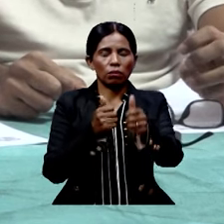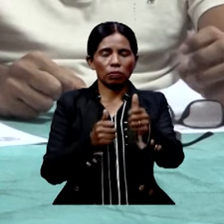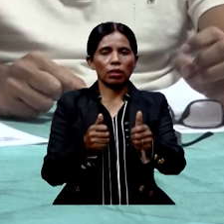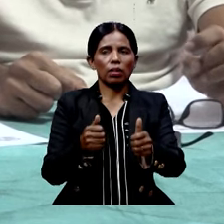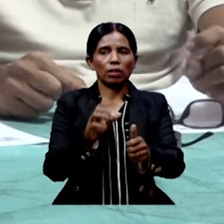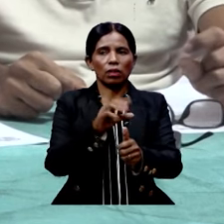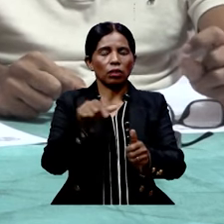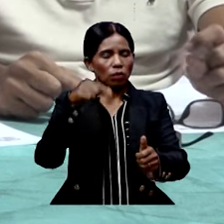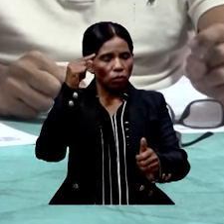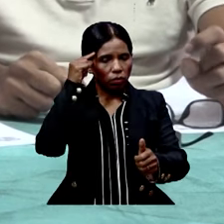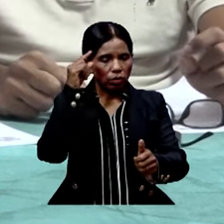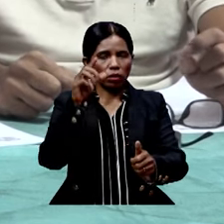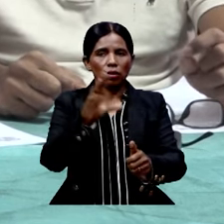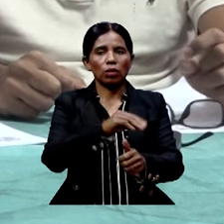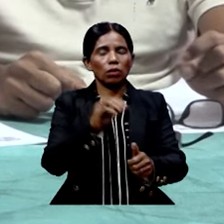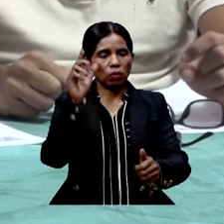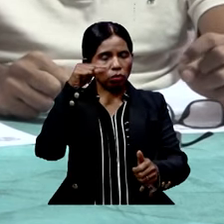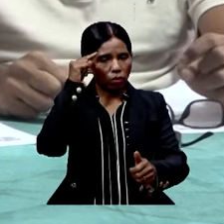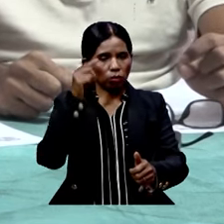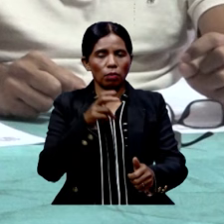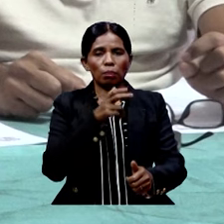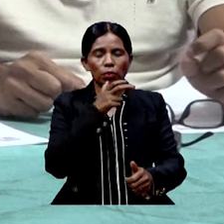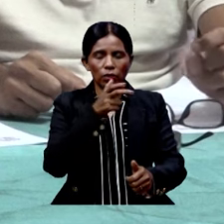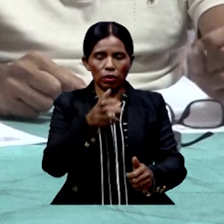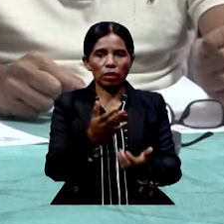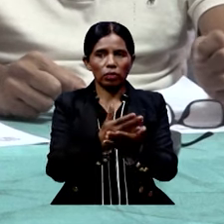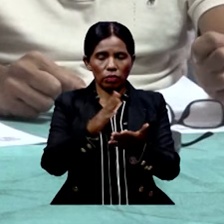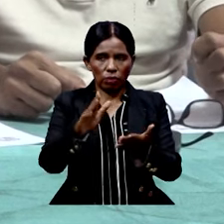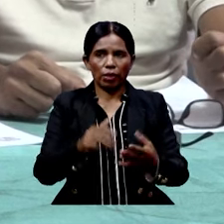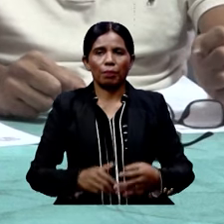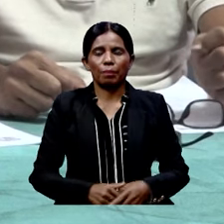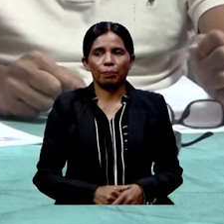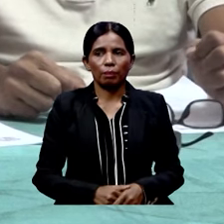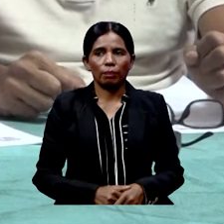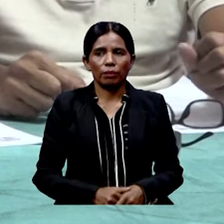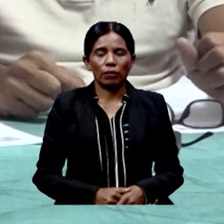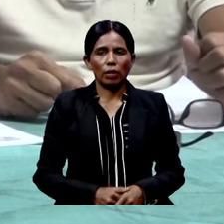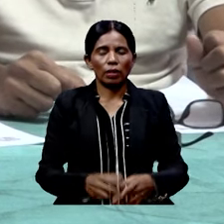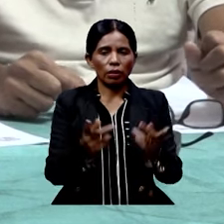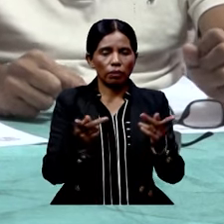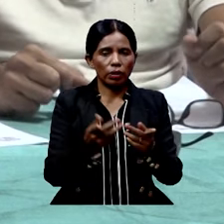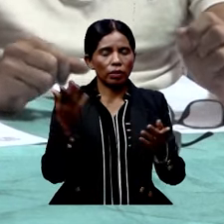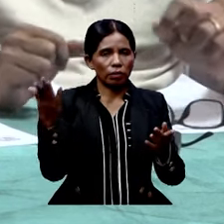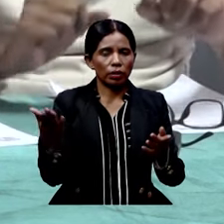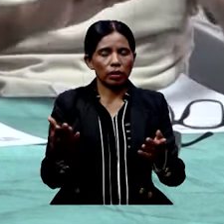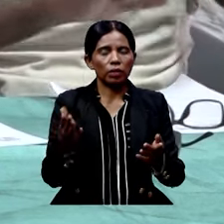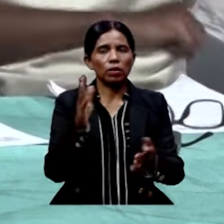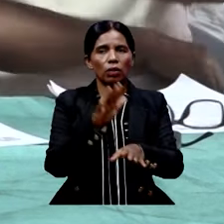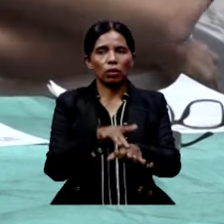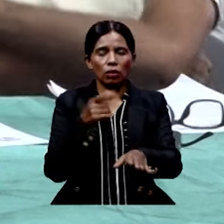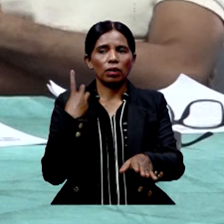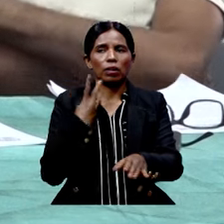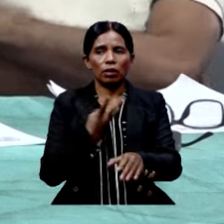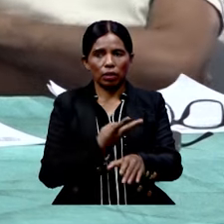gubernu Holanda no gubernu Portugis faiona nebi hanepe ita ne se isi afeta ba ite